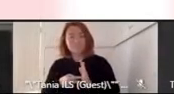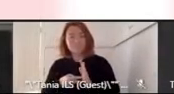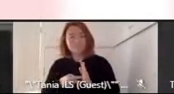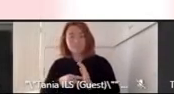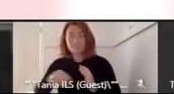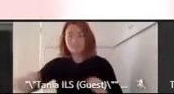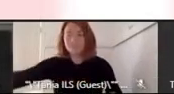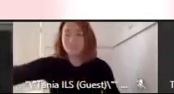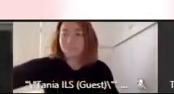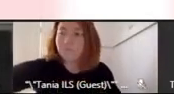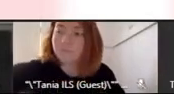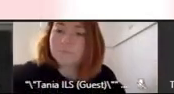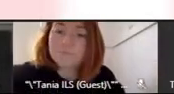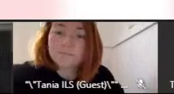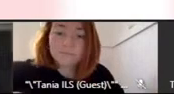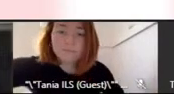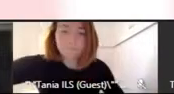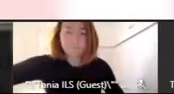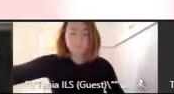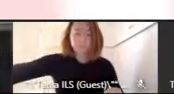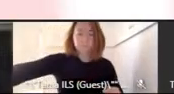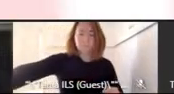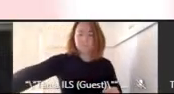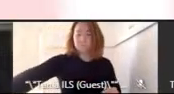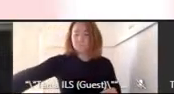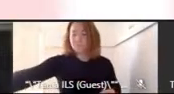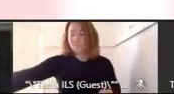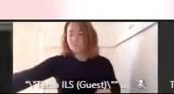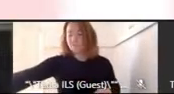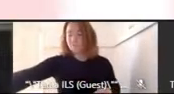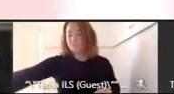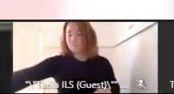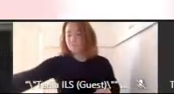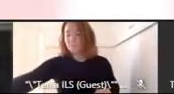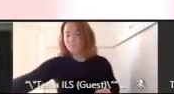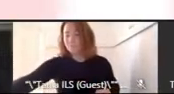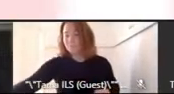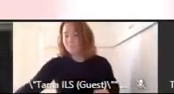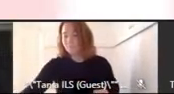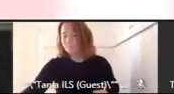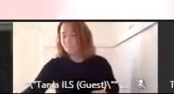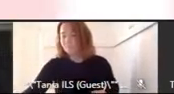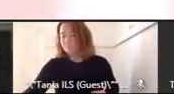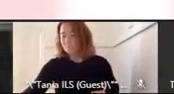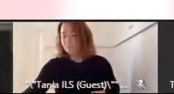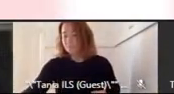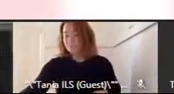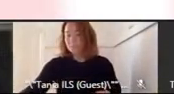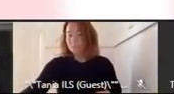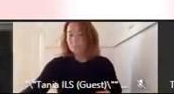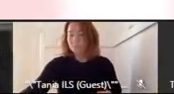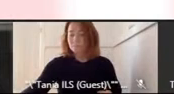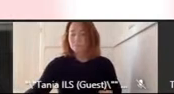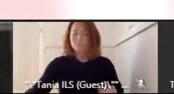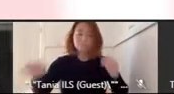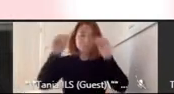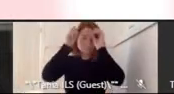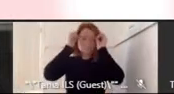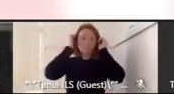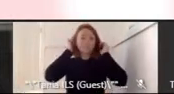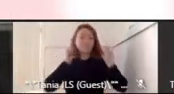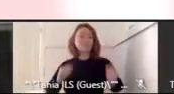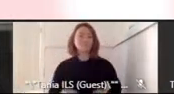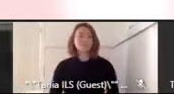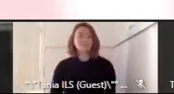en els diferents estadis, no? Que verbalitzen aquesta pitjor o millor qualitat de la son, i com veieu, doncs, en el cas de pitjor i molt pitjor, doncs,